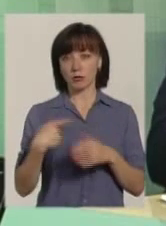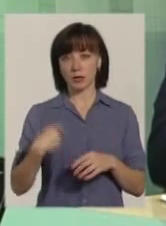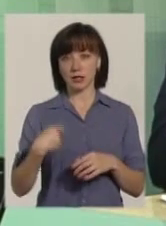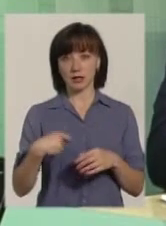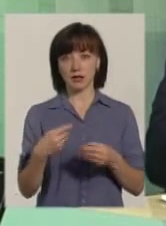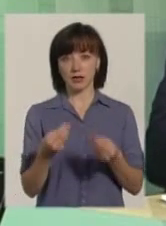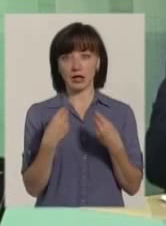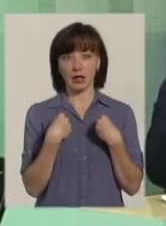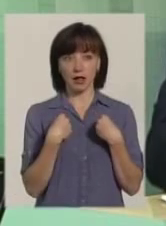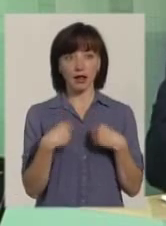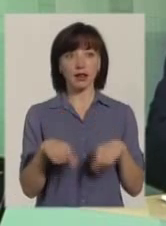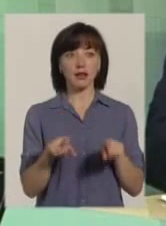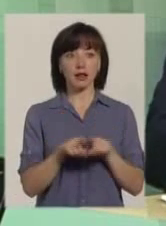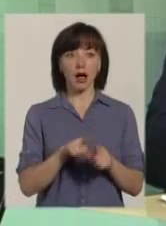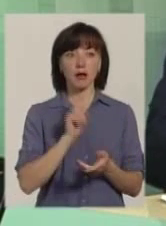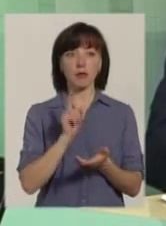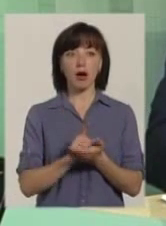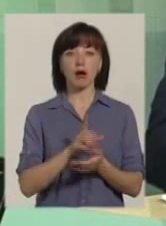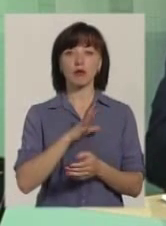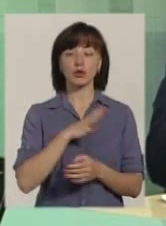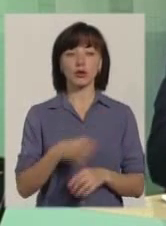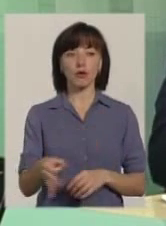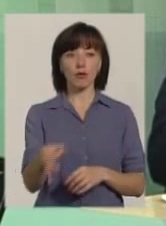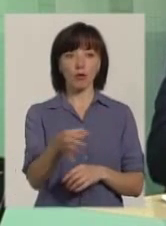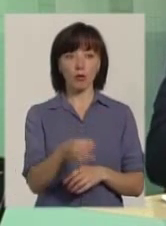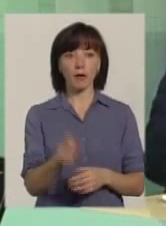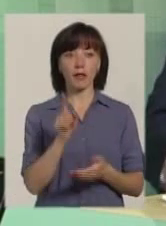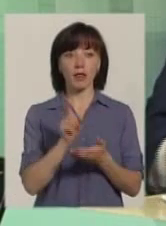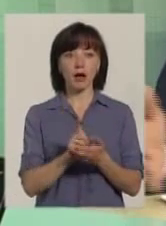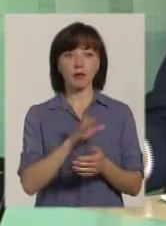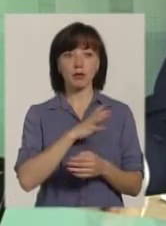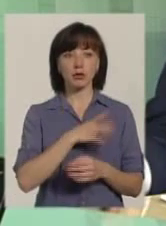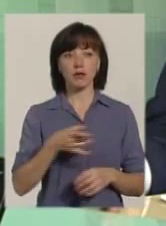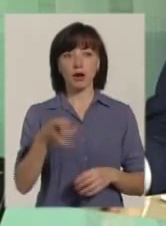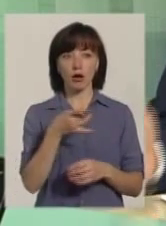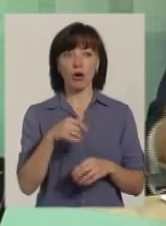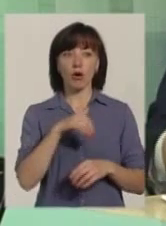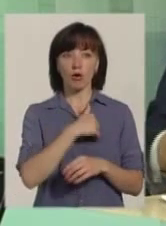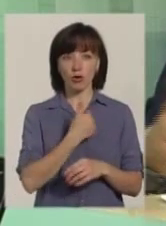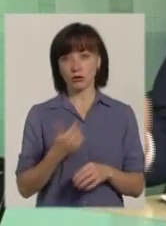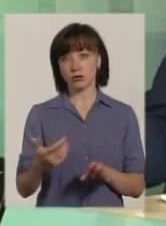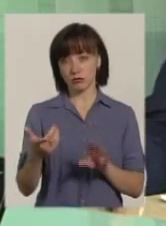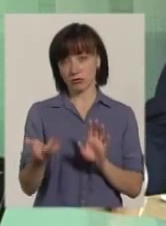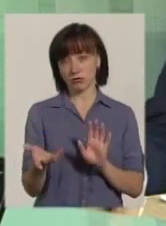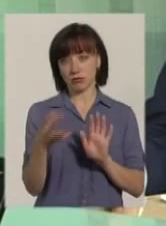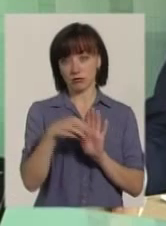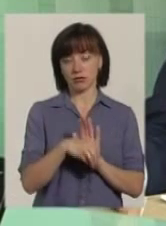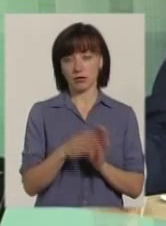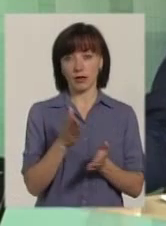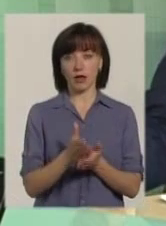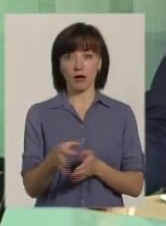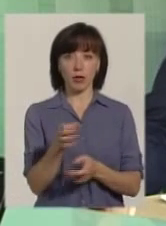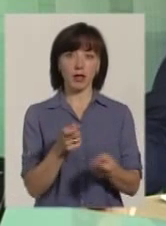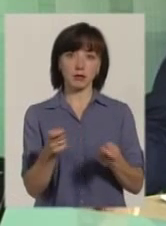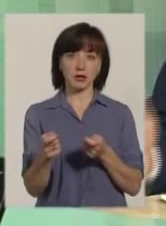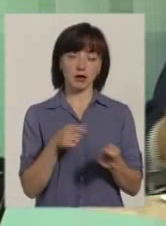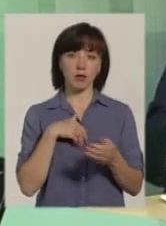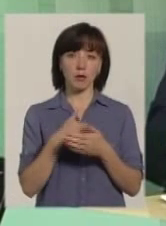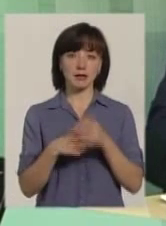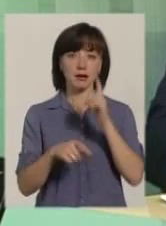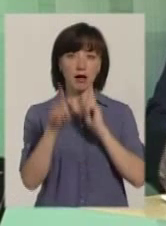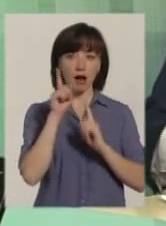віддає повноваження. Так має бути в області, так має бути в районі. Хочеш, давай підключайся. Тобто є в обласній адміністрації громадська